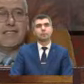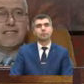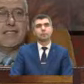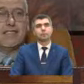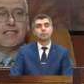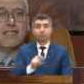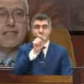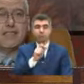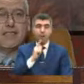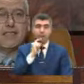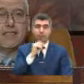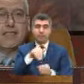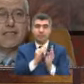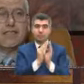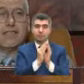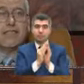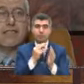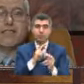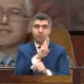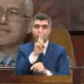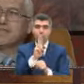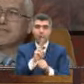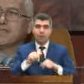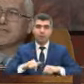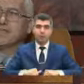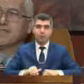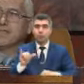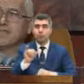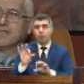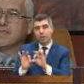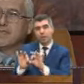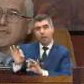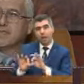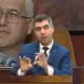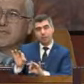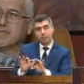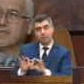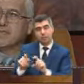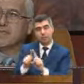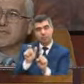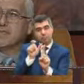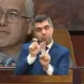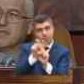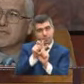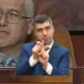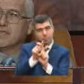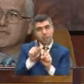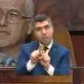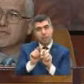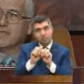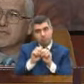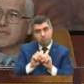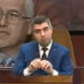سيد الوزير المحترم، نسائلكم حول الإجراءات المتخذة من أجل توفير التغطية